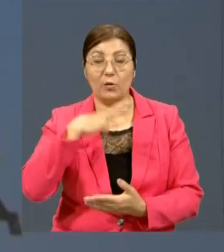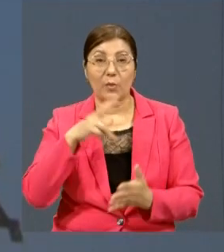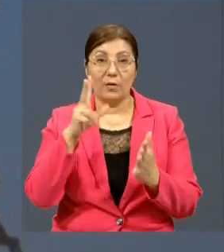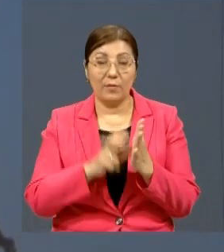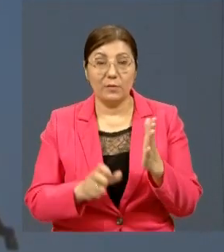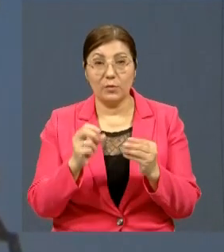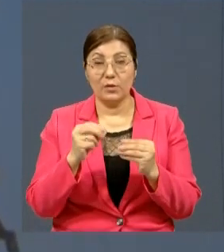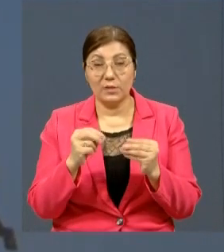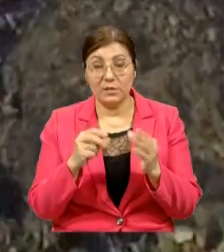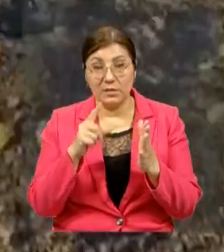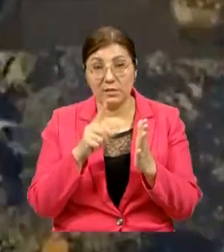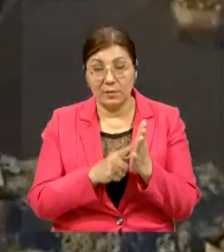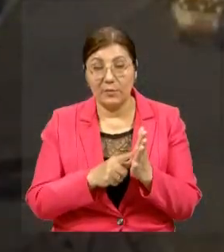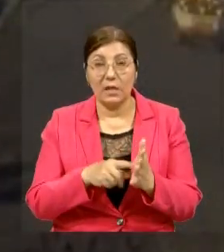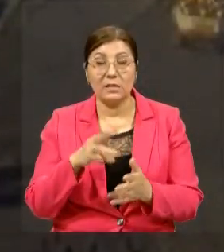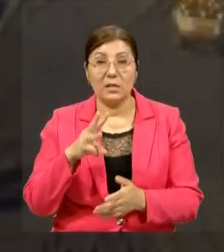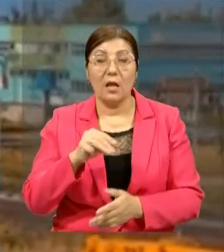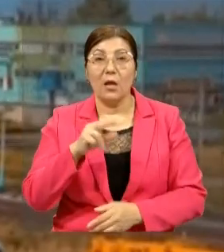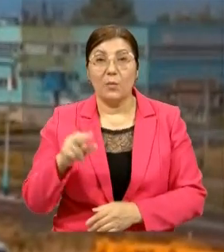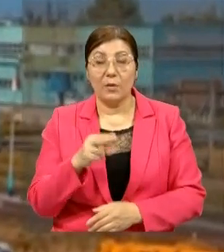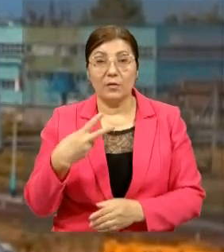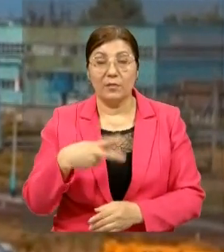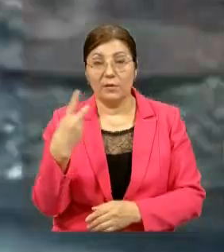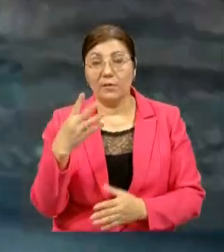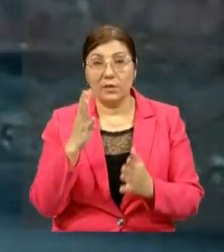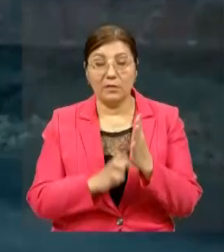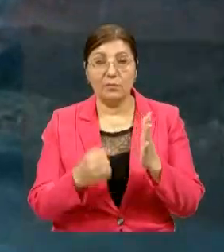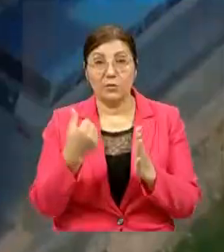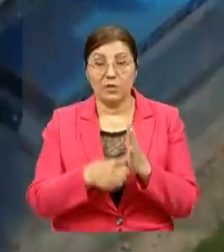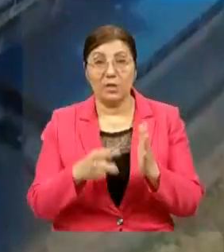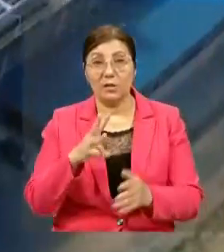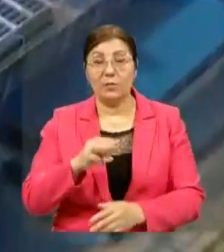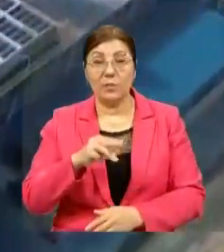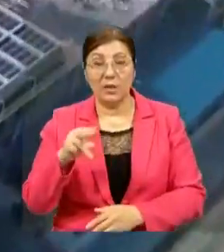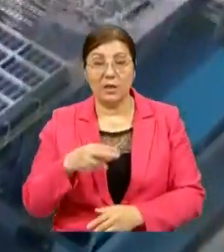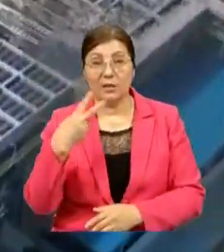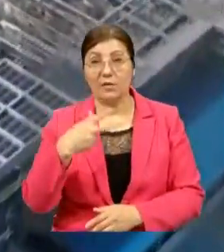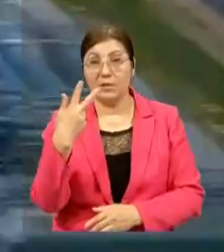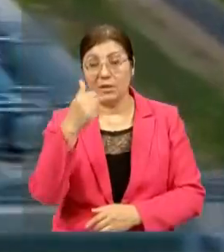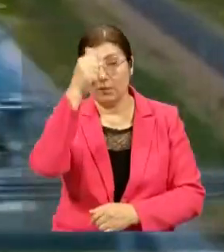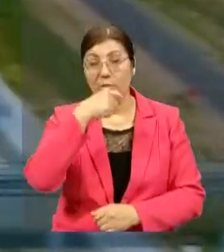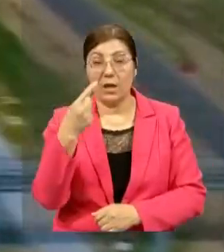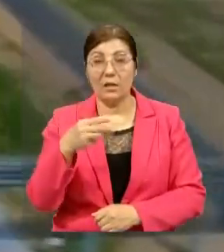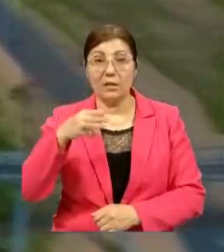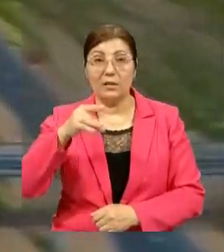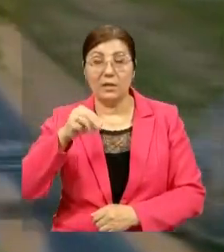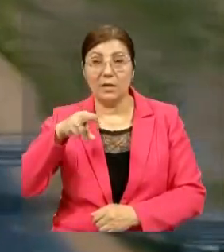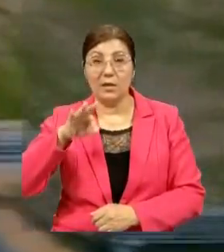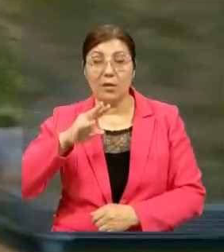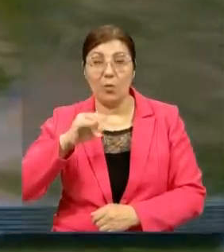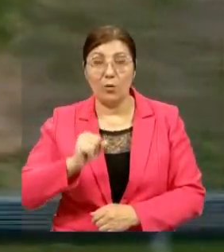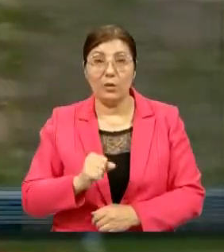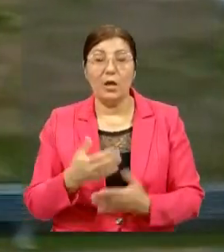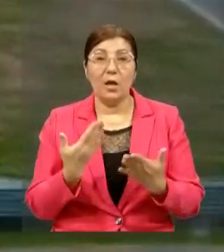817 млрд 100 млн в 2022 году 960 млрд в 2023 1т 25 млр